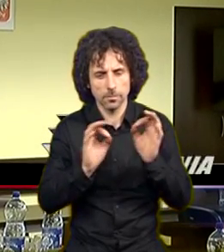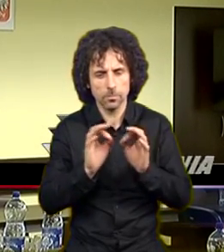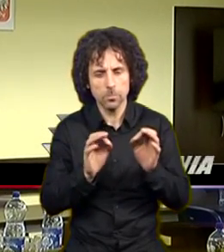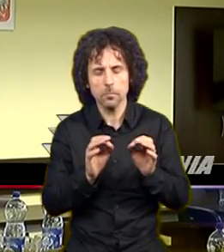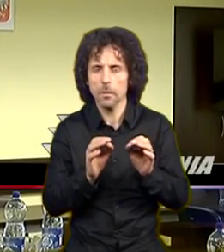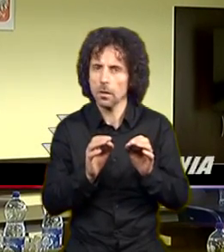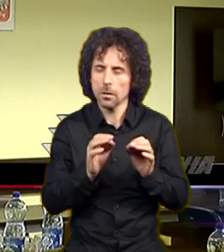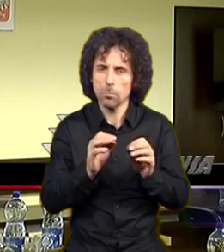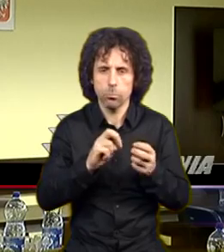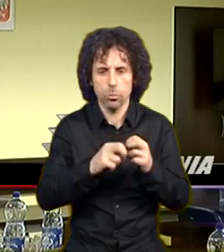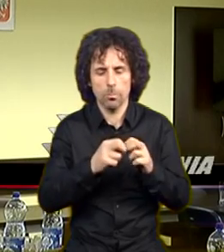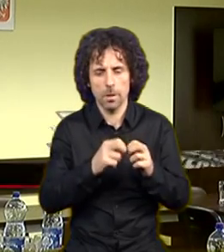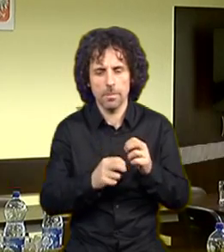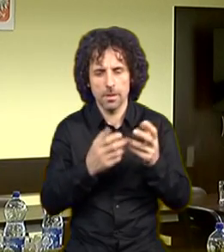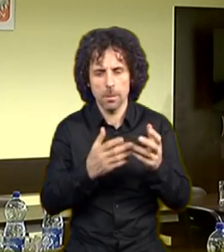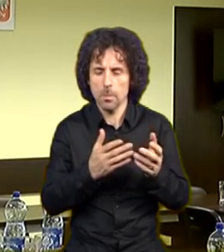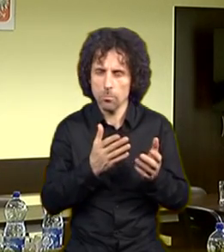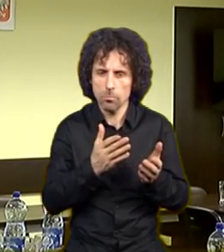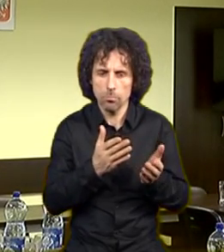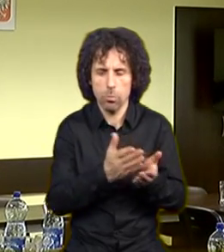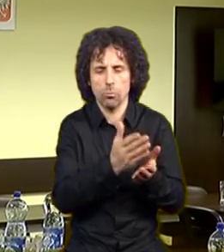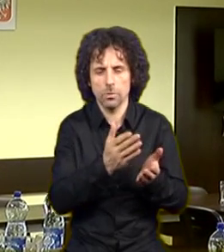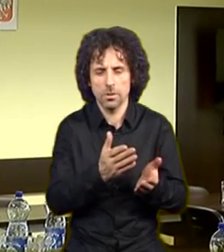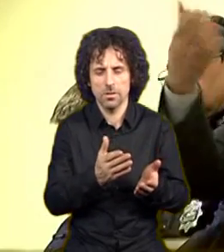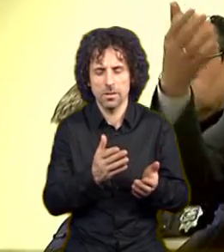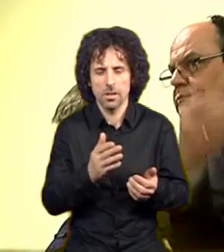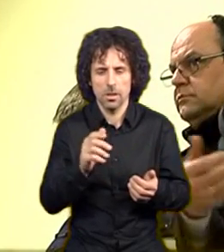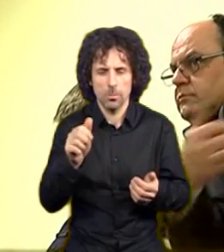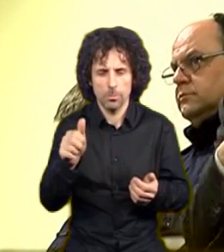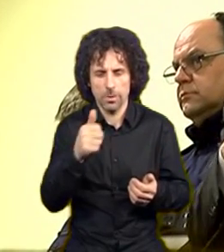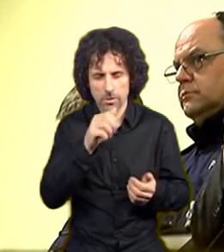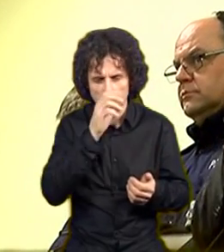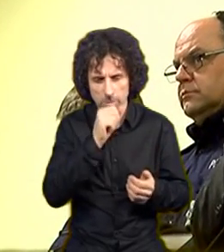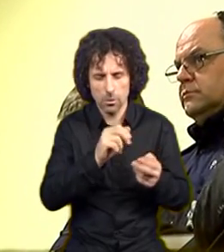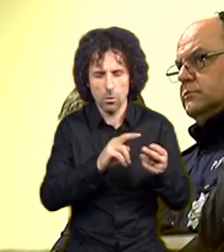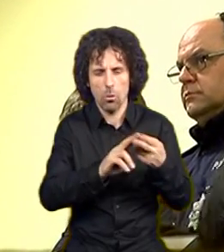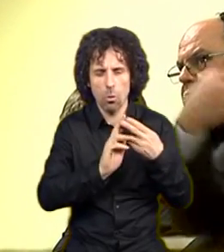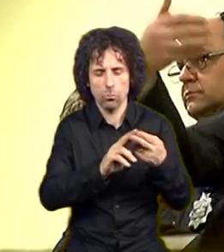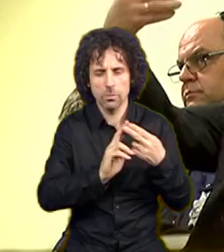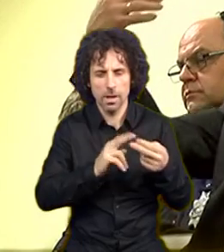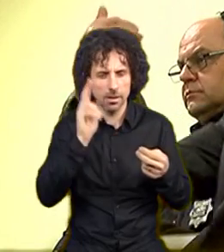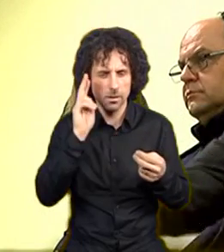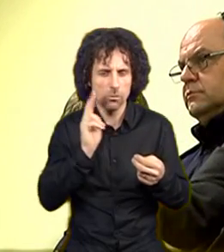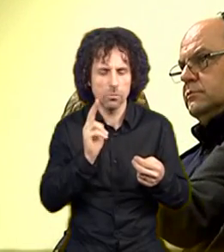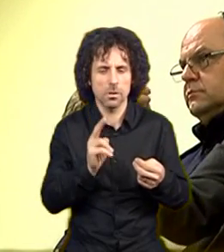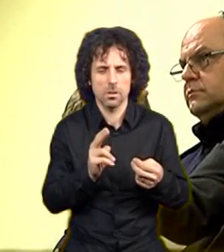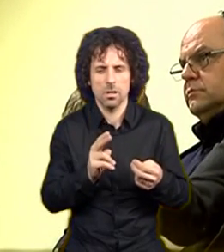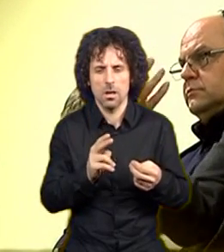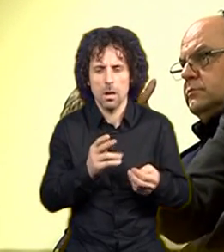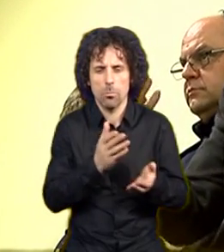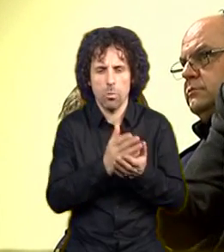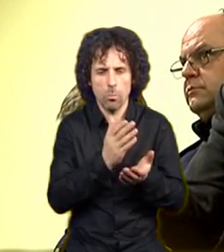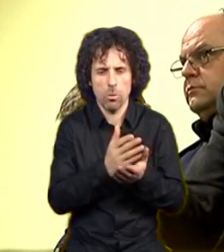informacje na temat nurtujących ich problemów. Chcemy po prostu pomóc. Obecnie na pierwszych zabrzańskich konsultacjach instytucje